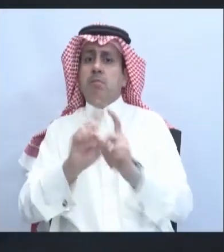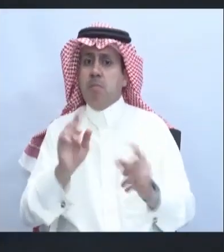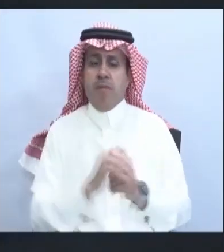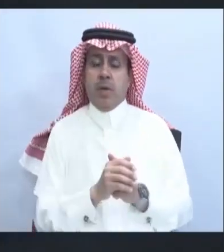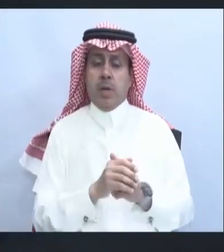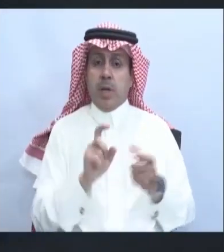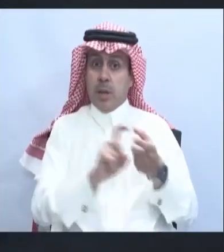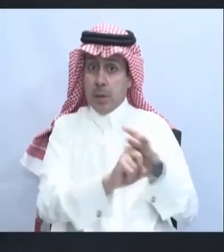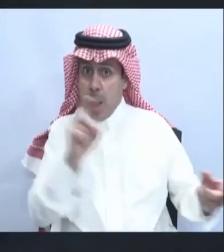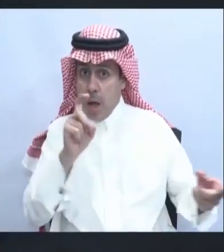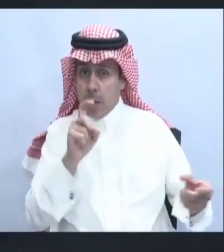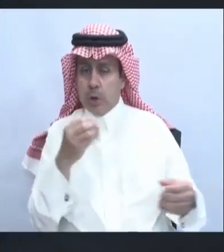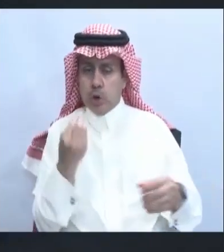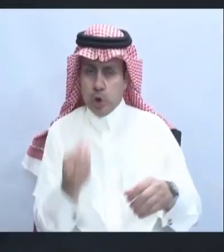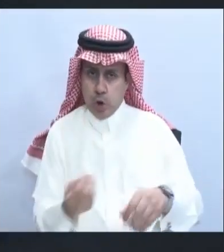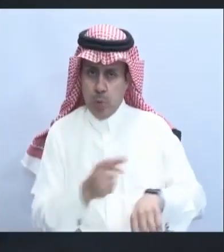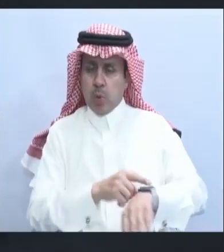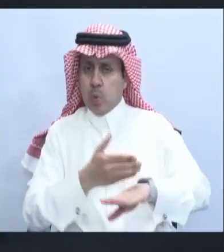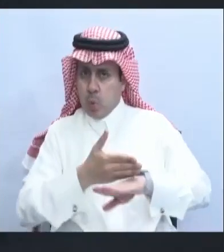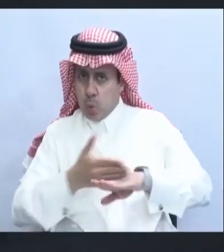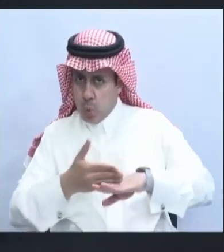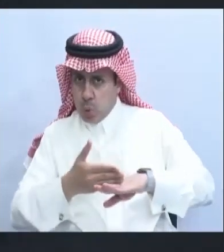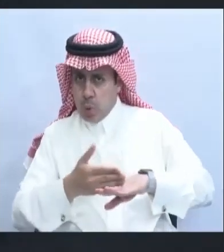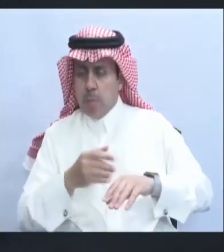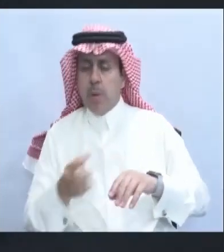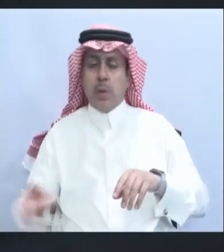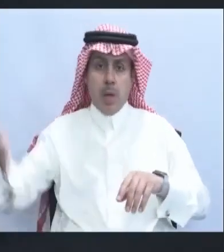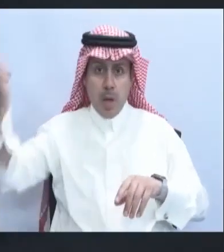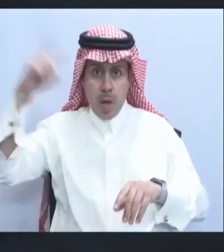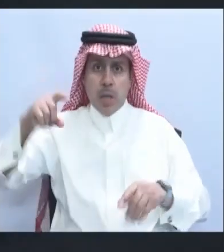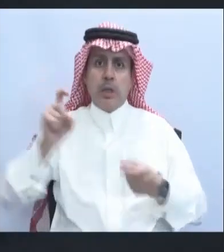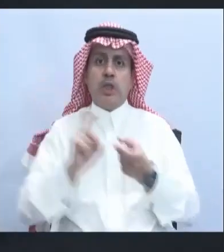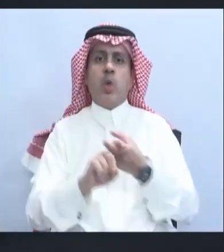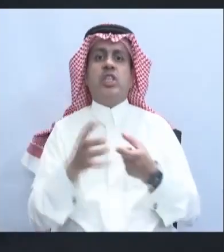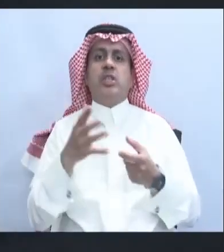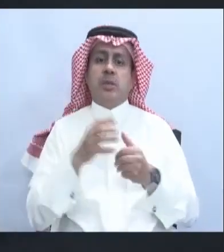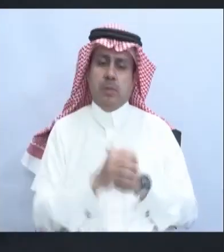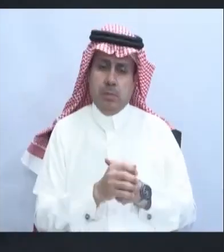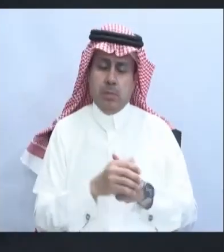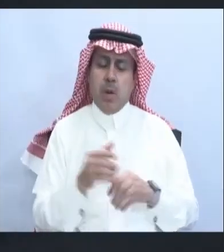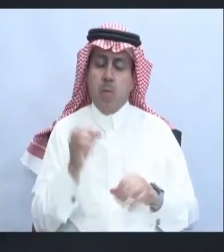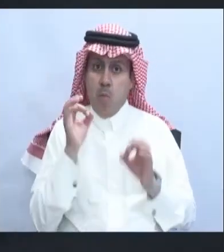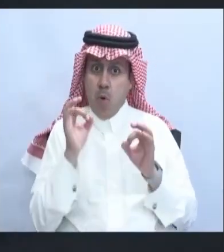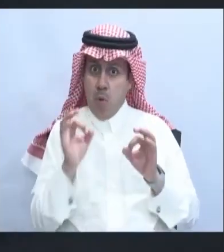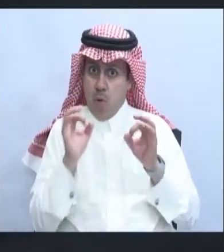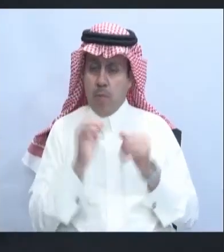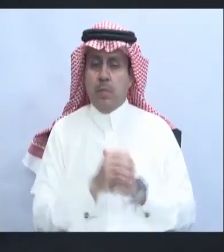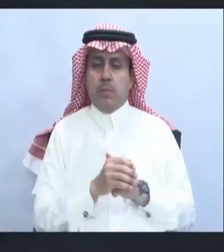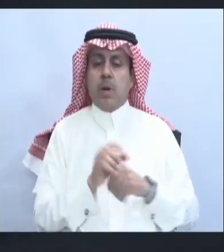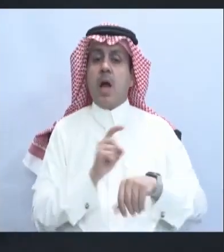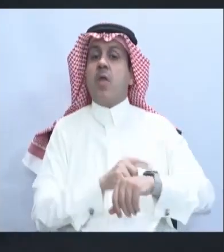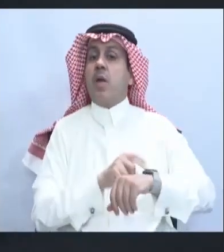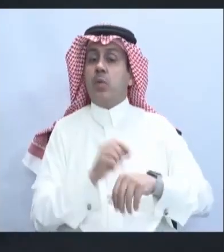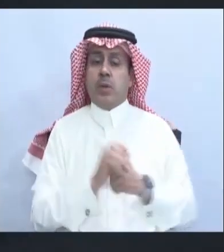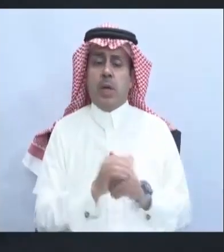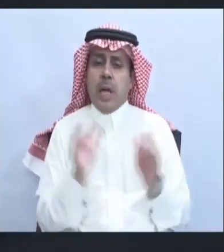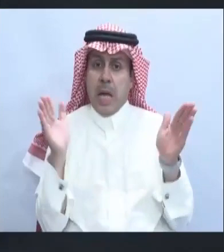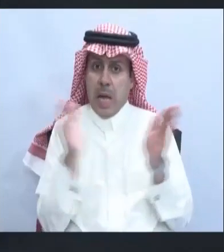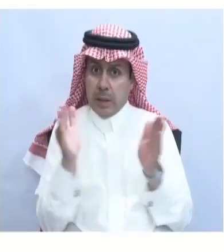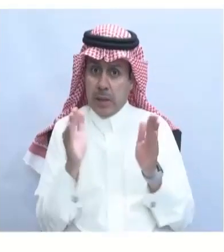التوطئة من رجل اخر بل لا بد لها ان تبقى مده وهذه المده